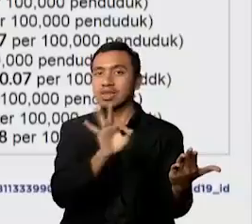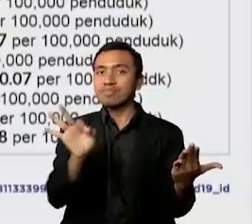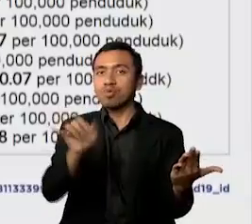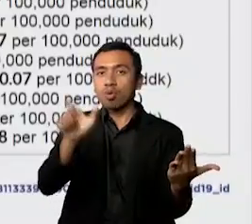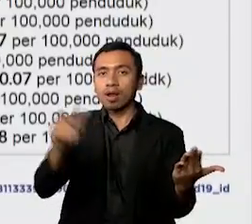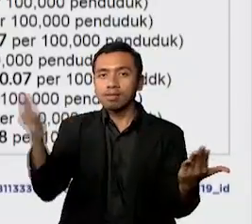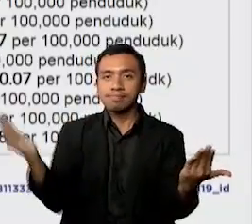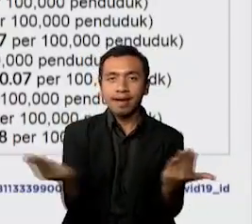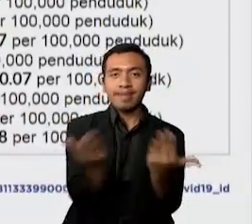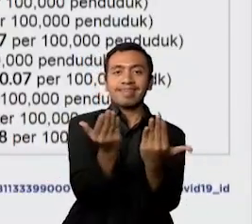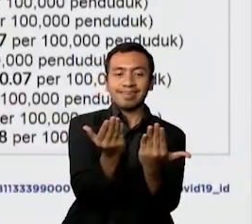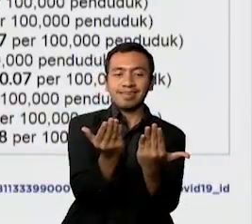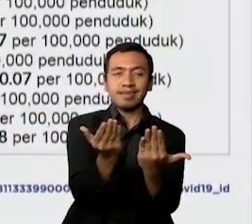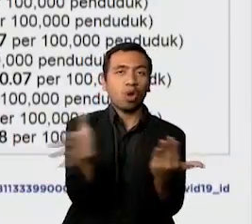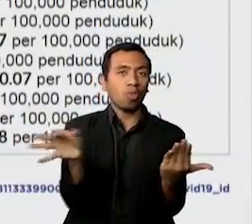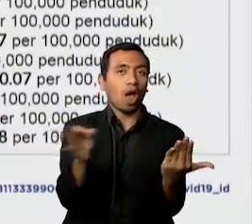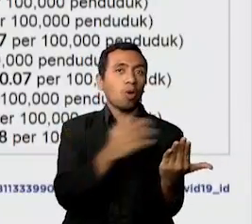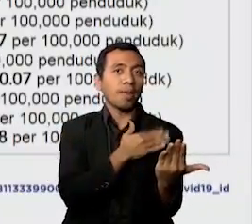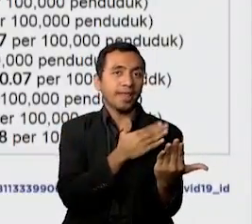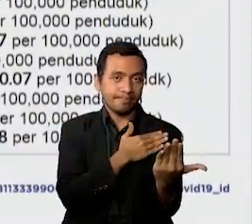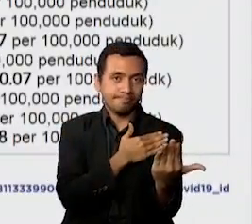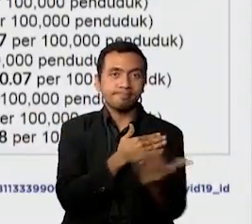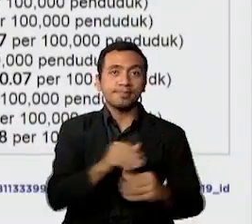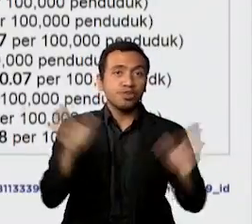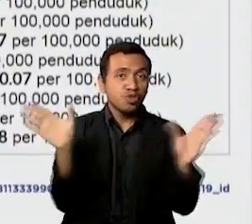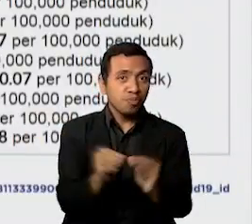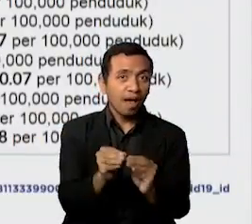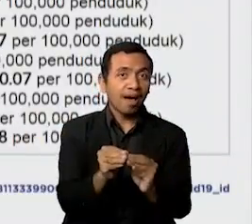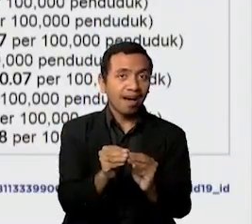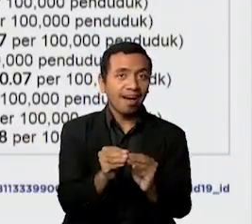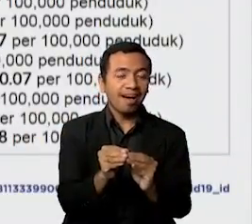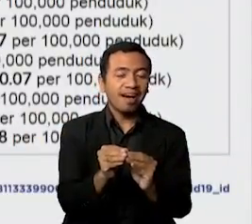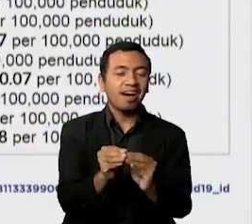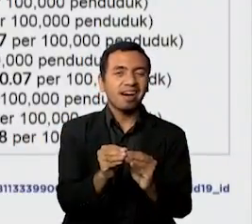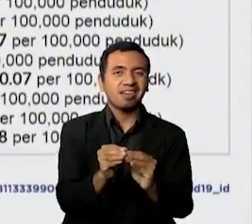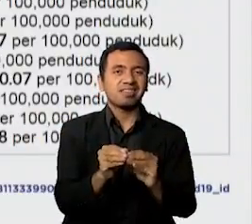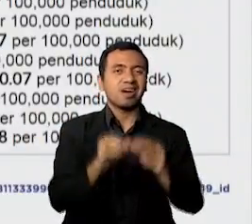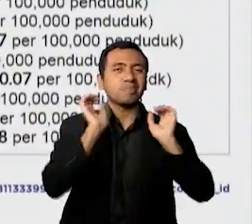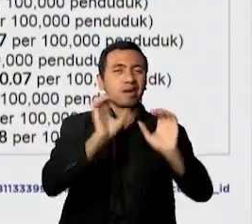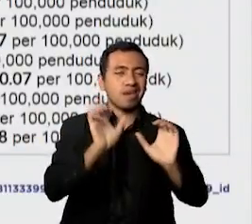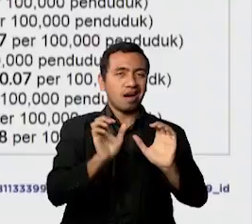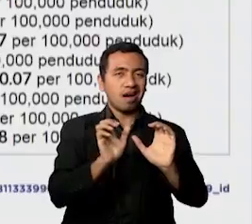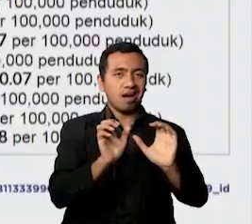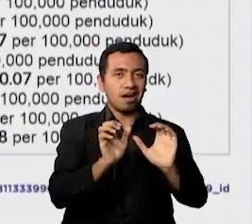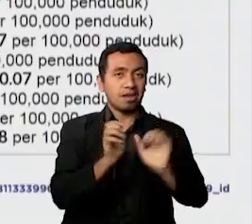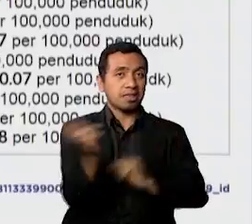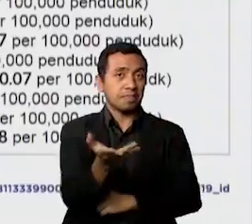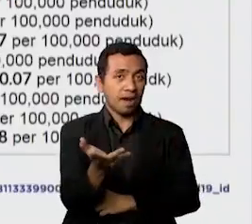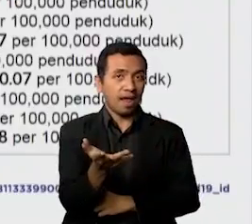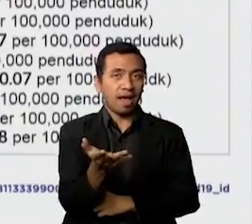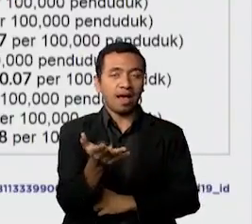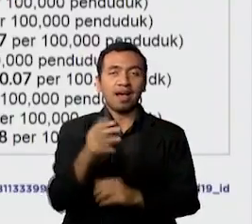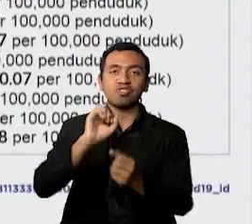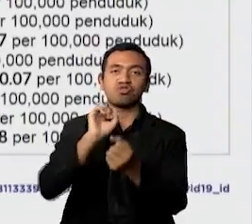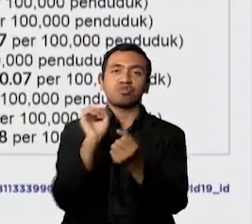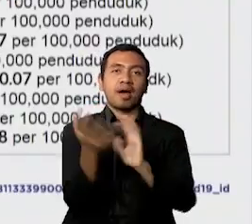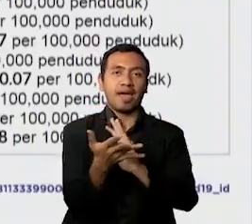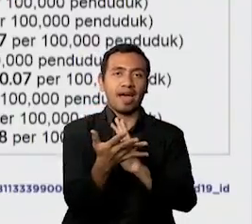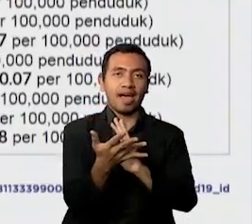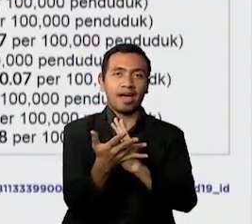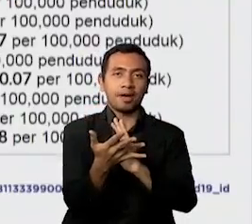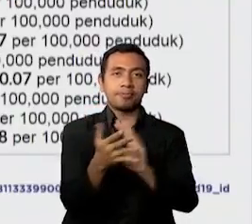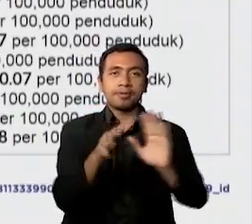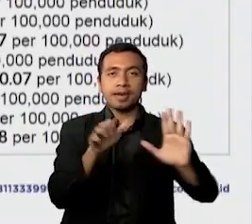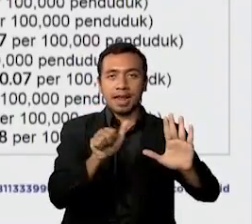kota. Jika kita melihat secara jumlah kumulatif, maka angka kematian tertinggi dapat kita temui di Kota Surabaya